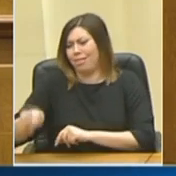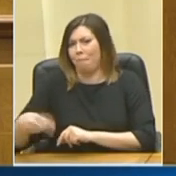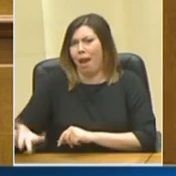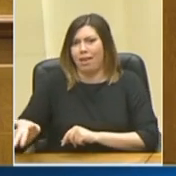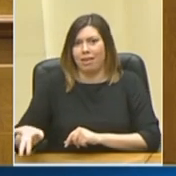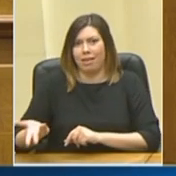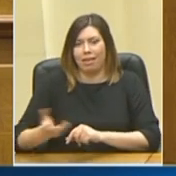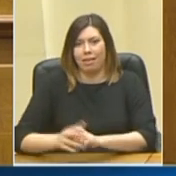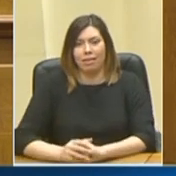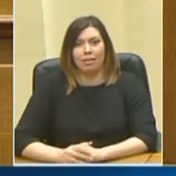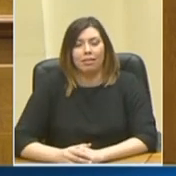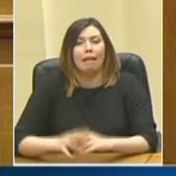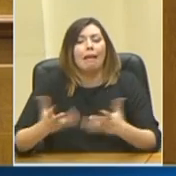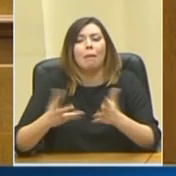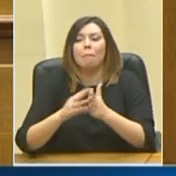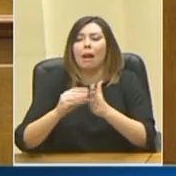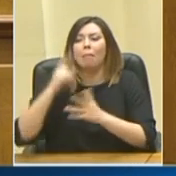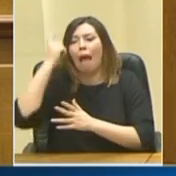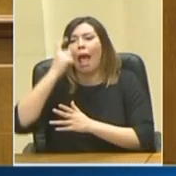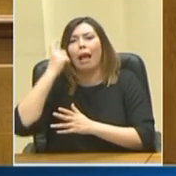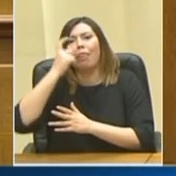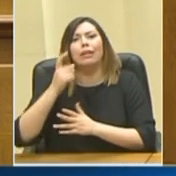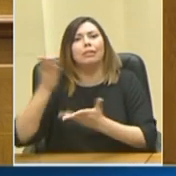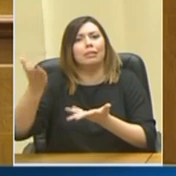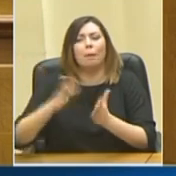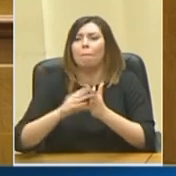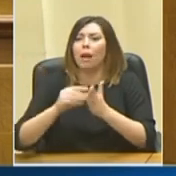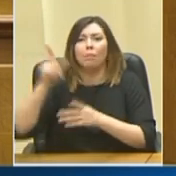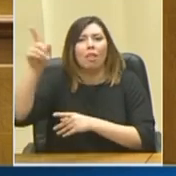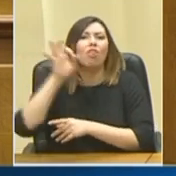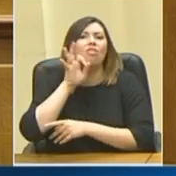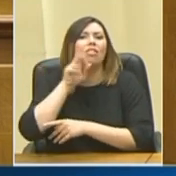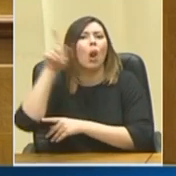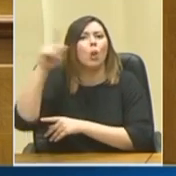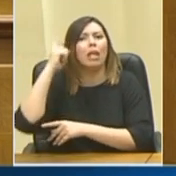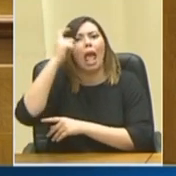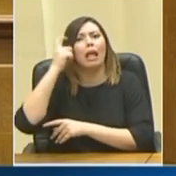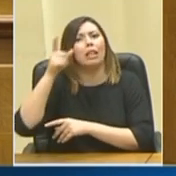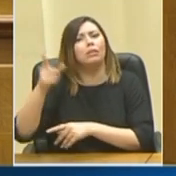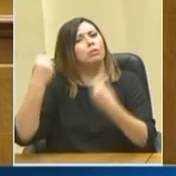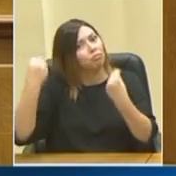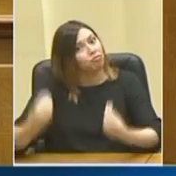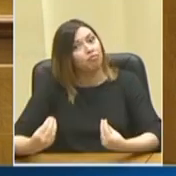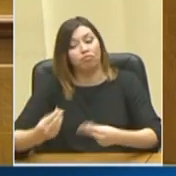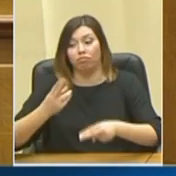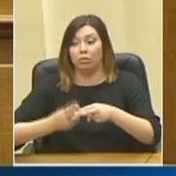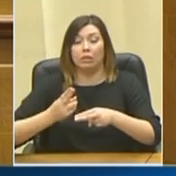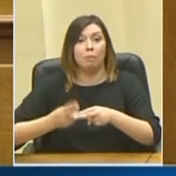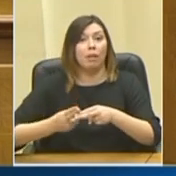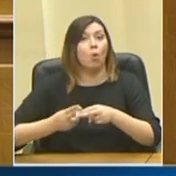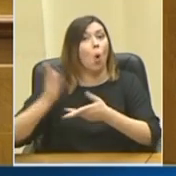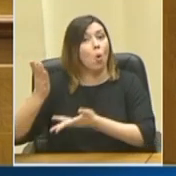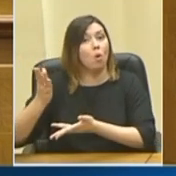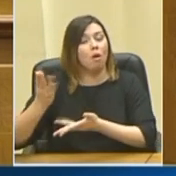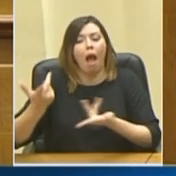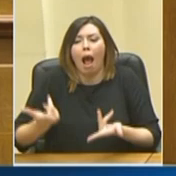ή εκθέσεις. Η έκθεση Θεσσαλονίκης είναι ένας αξιόλογος θεσμός, αλλά